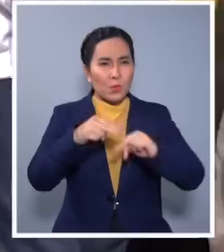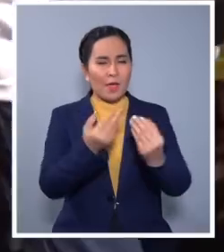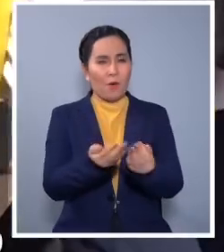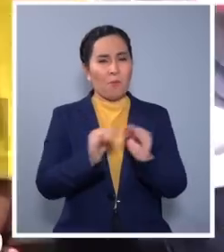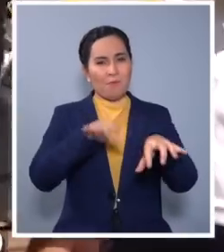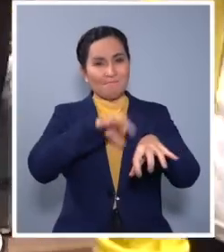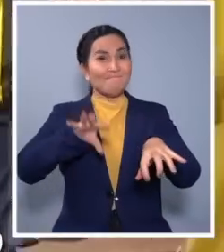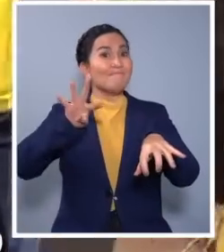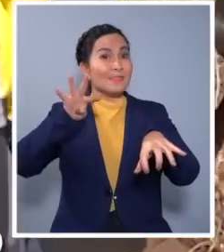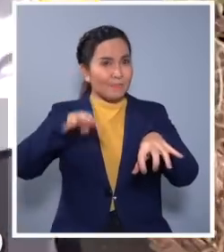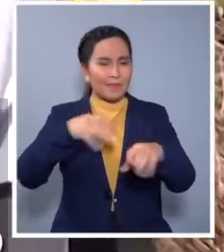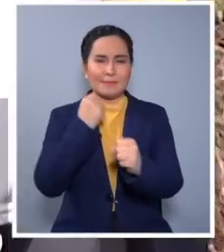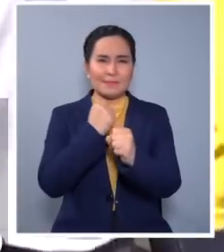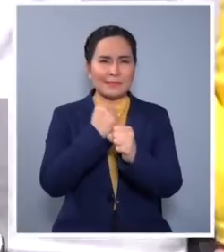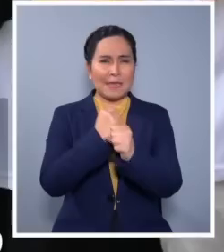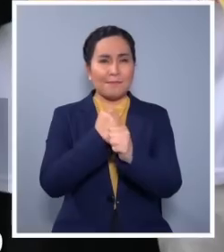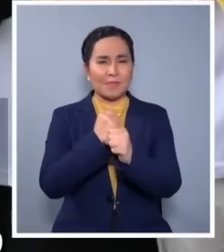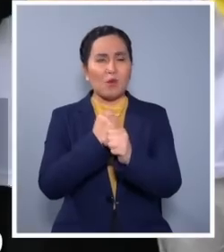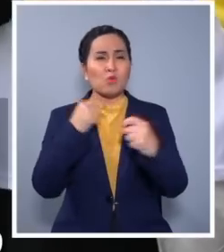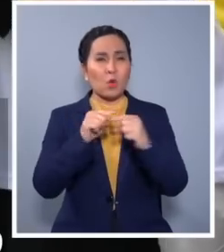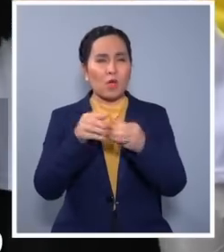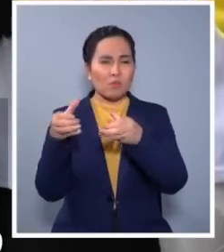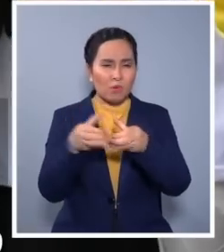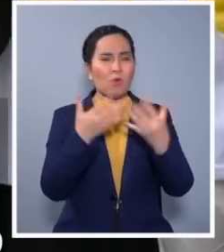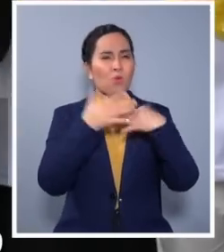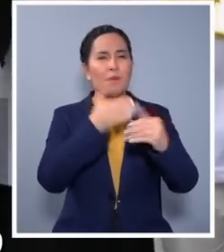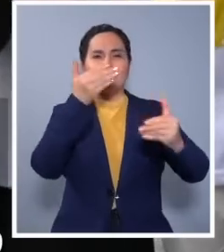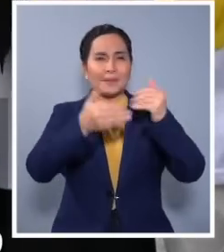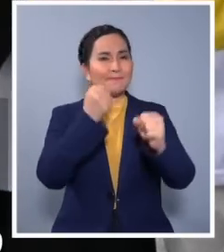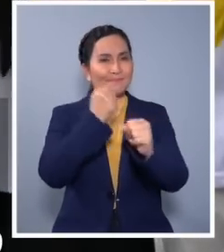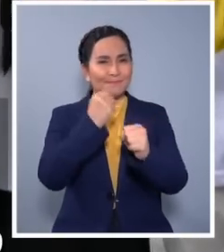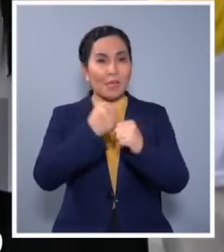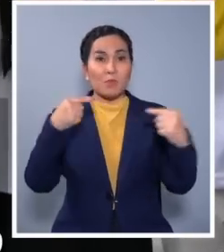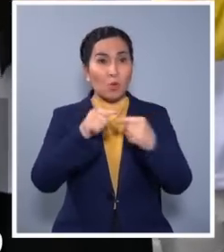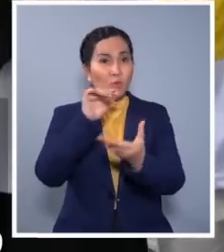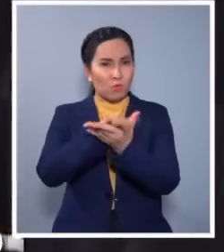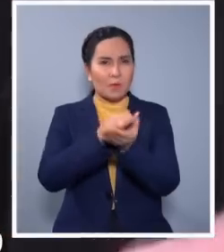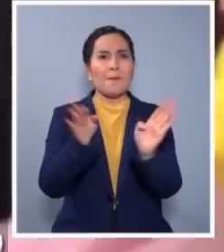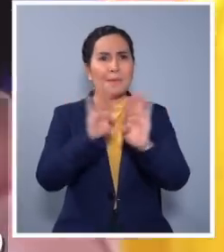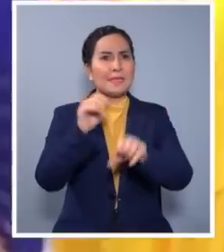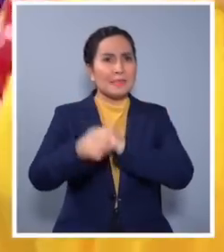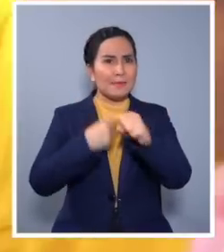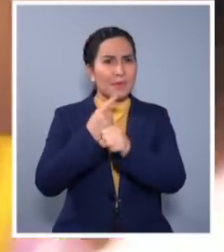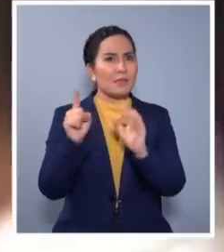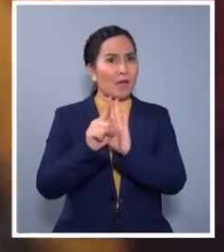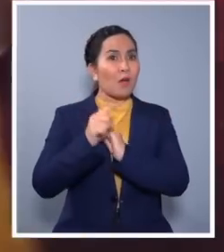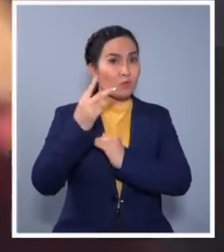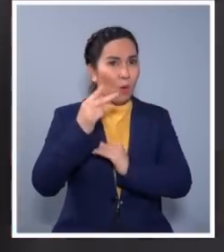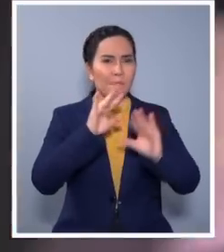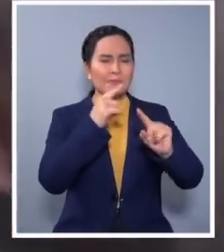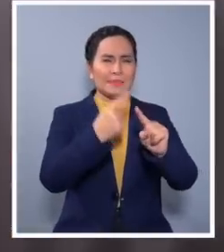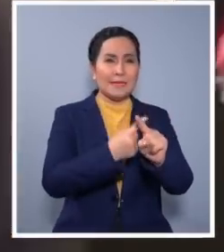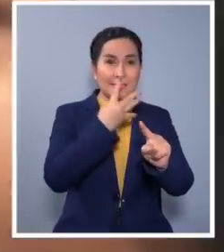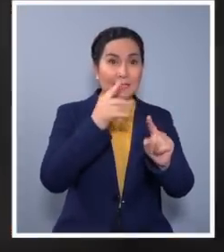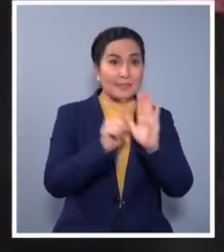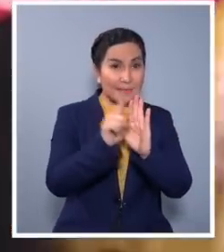ครัวโดยดำเนินการนำเยาวชนแต่ละรุ่นเข้าร่วมกิจกรรมในระหว่างปิดภาคเรียนปีละ2รุ่นคือช่วงเดือนเมษาย